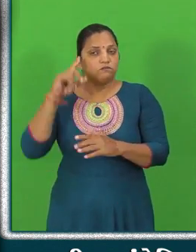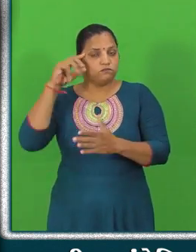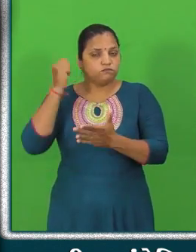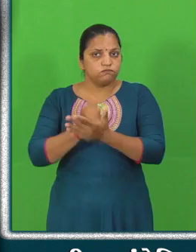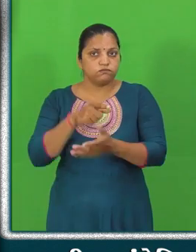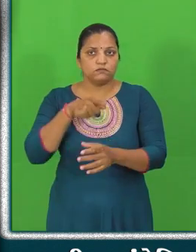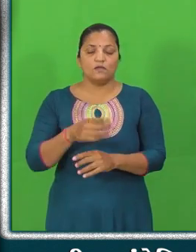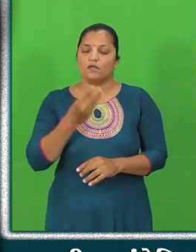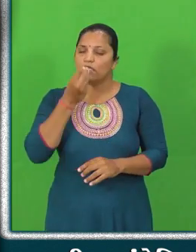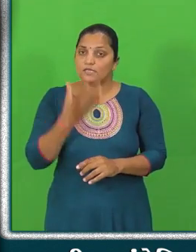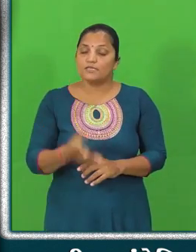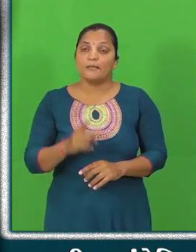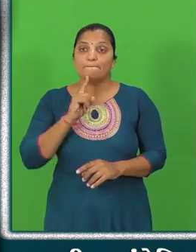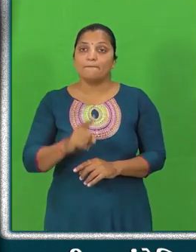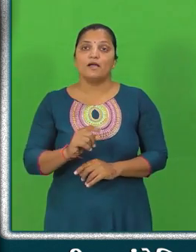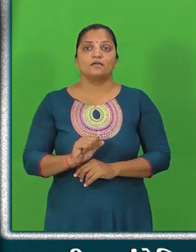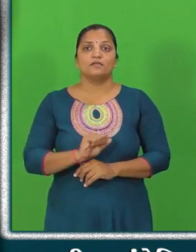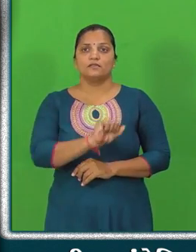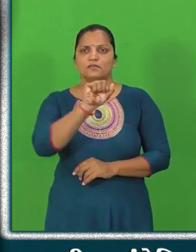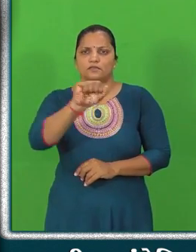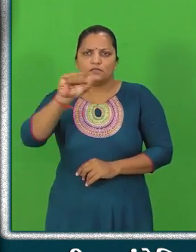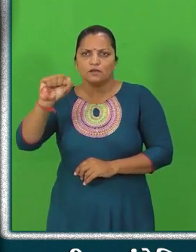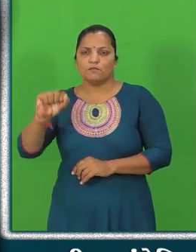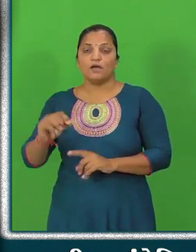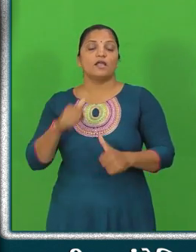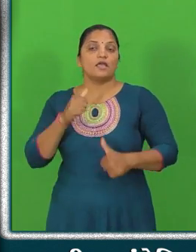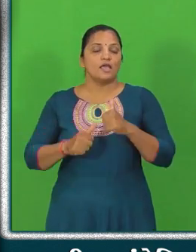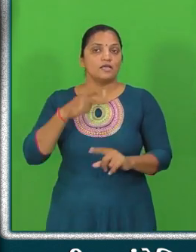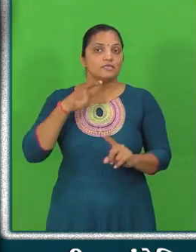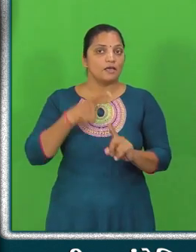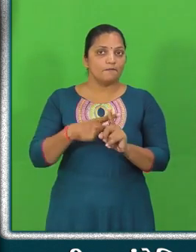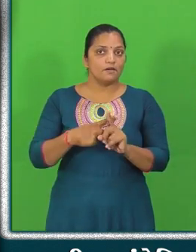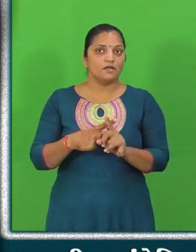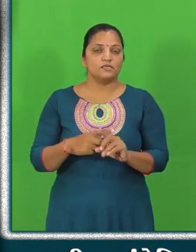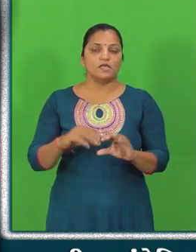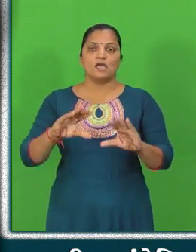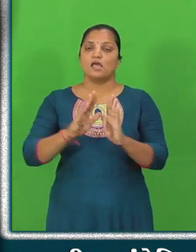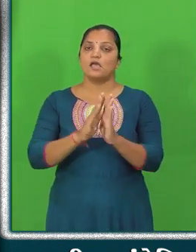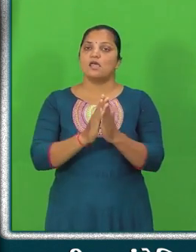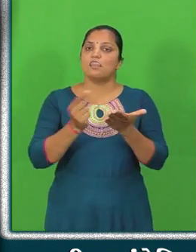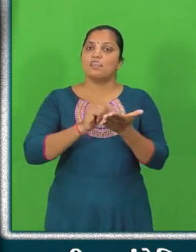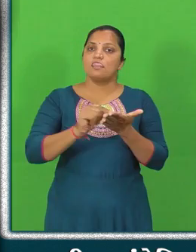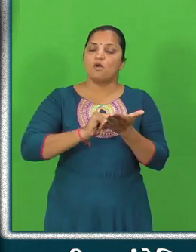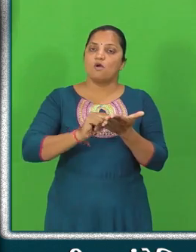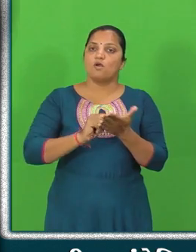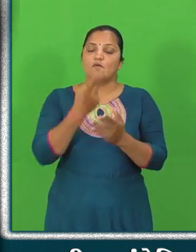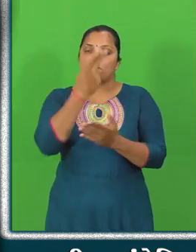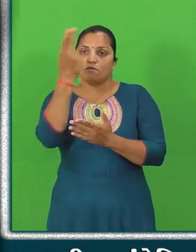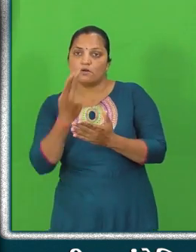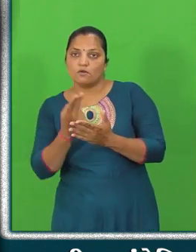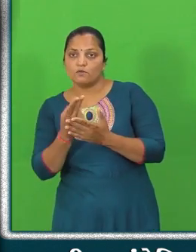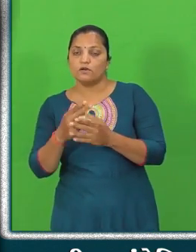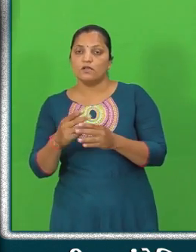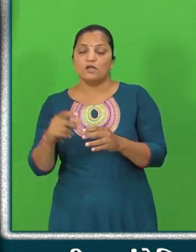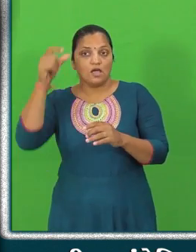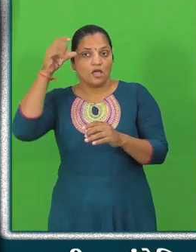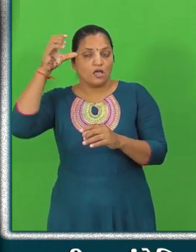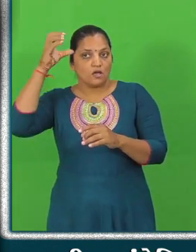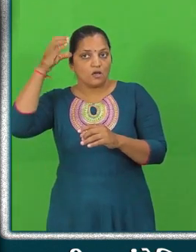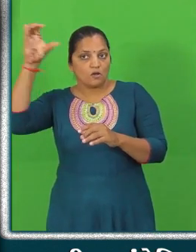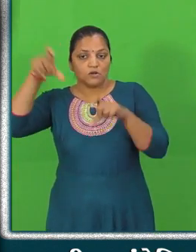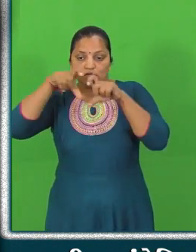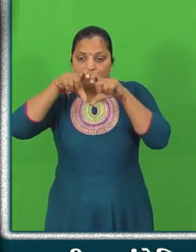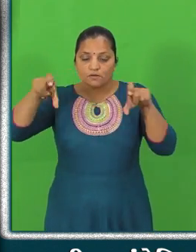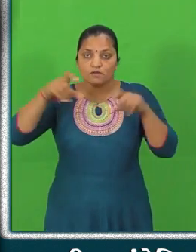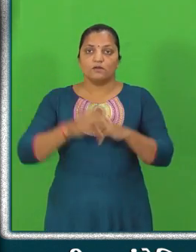કામ તો ઇઝીલી આપણે કરી લઈશું પણ તમારે પરીક્ષાલક્ષી પણ ખરું અને તમારી નોટબુકમાં જ્યારે દોરવાનું છે ત્યારે તમારી પાસે આ કન્સેપ્ટ ક્લિયર